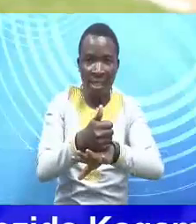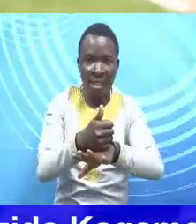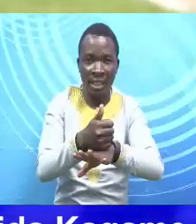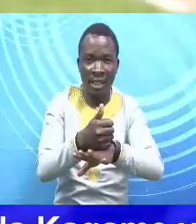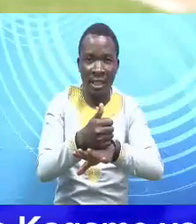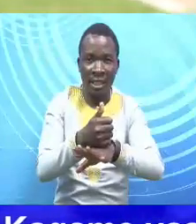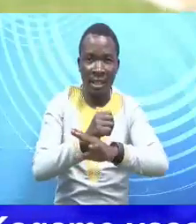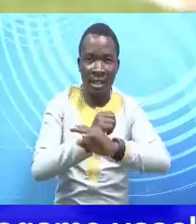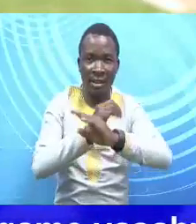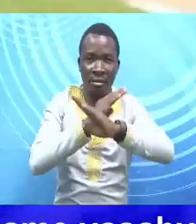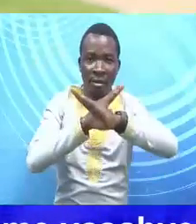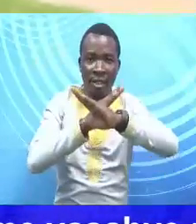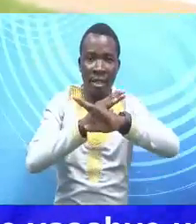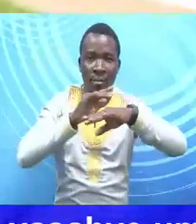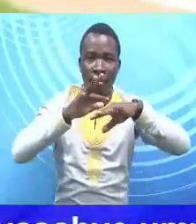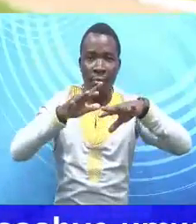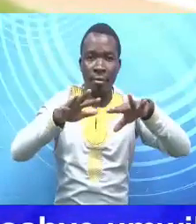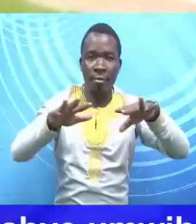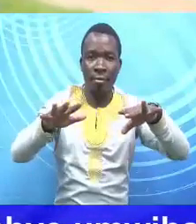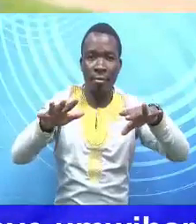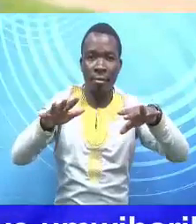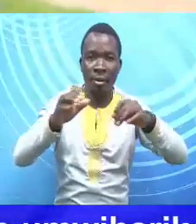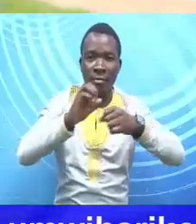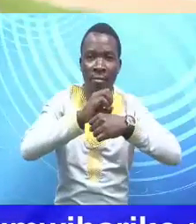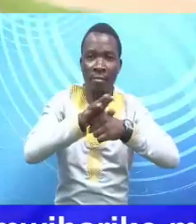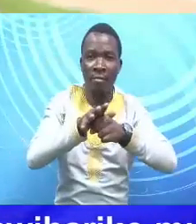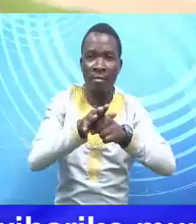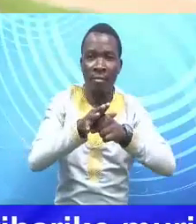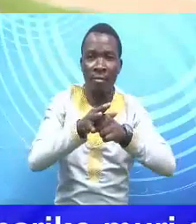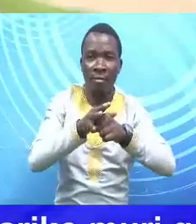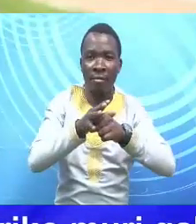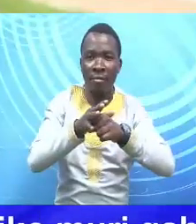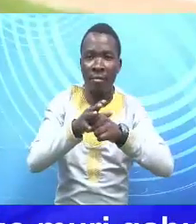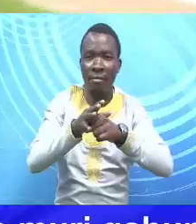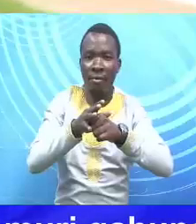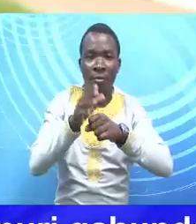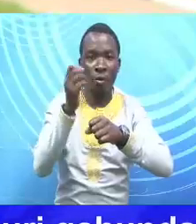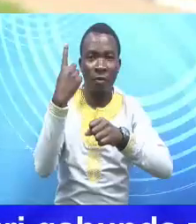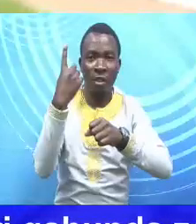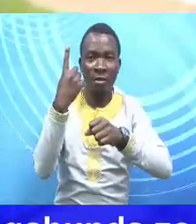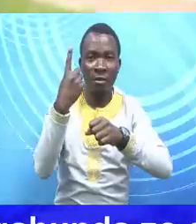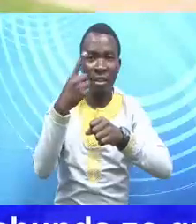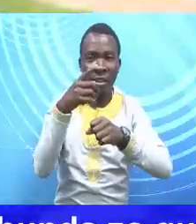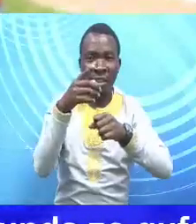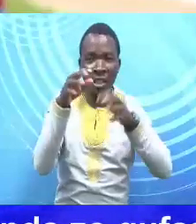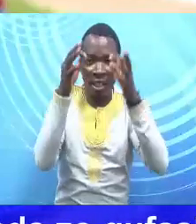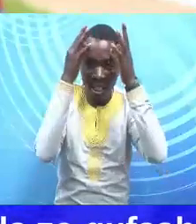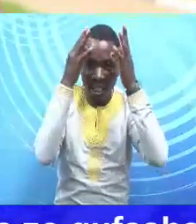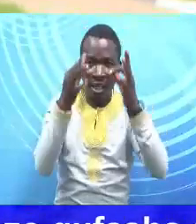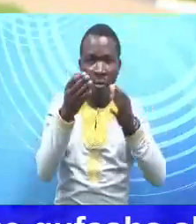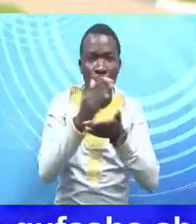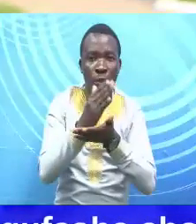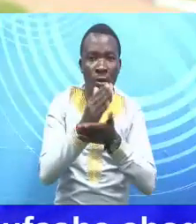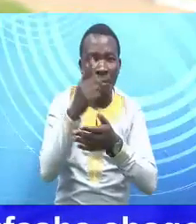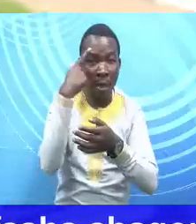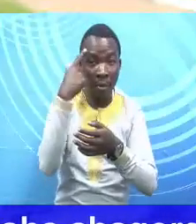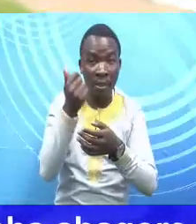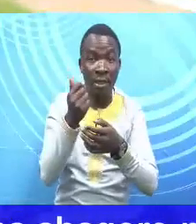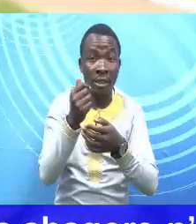zo kurinda gukwirakwizwa cyorezo cya coronavirus. Mwumvise ko ingamba mu by'ukuri barazizi, ntabwo bazishe kubera